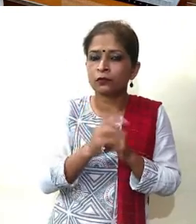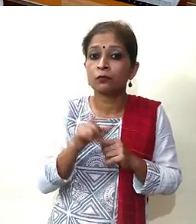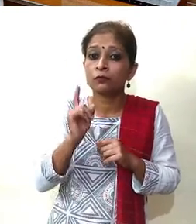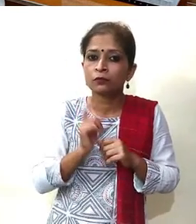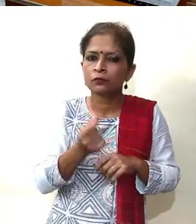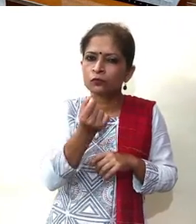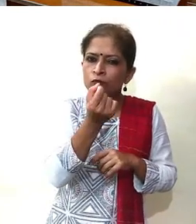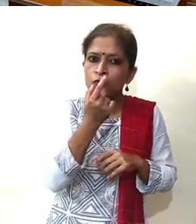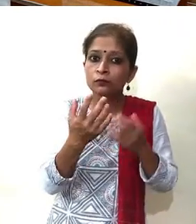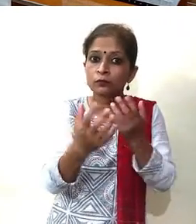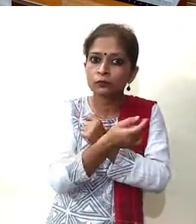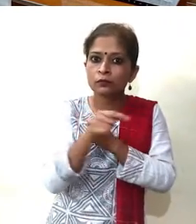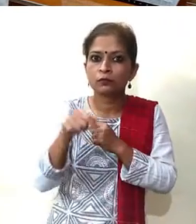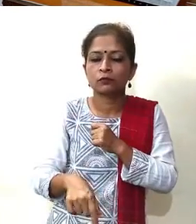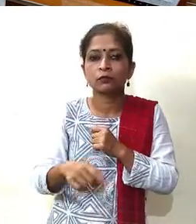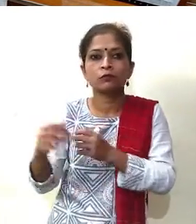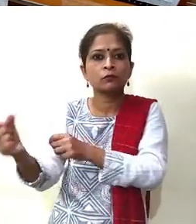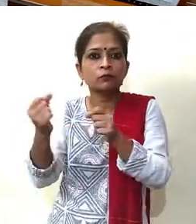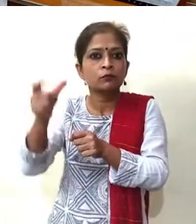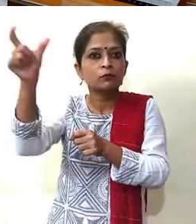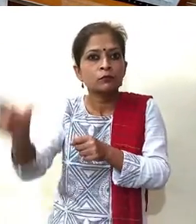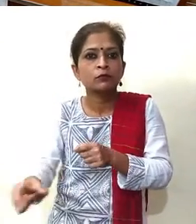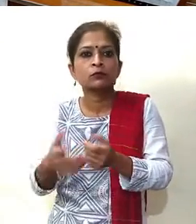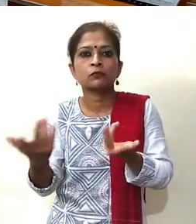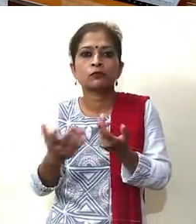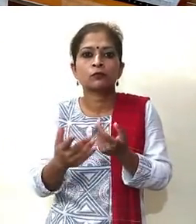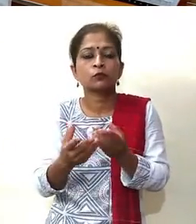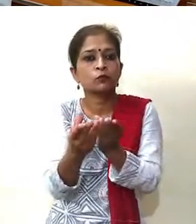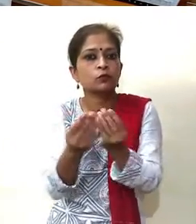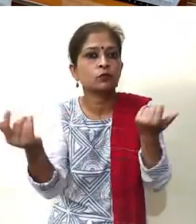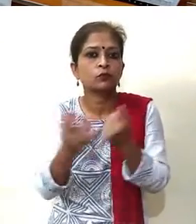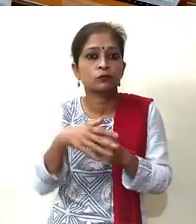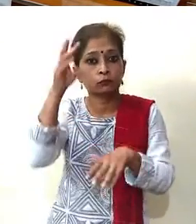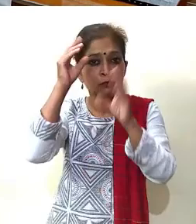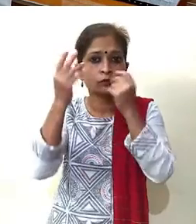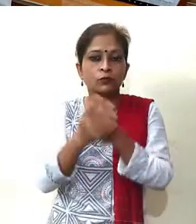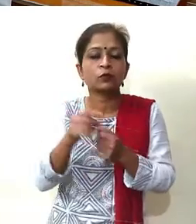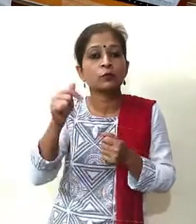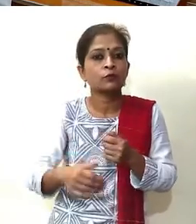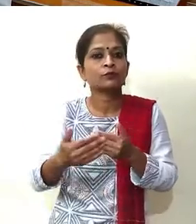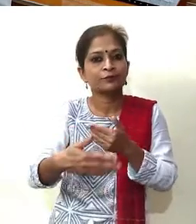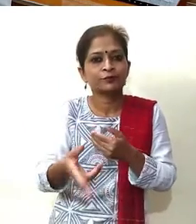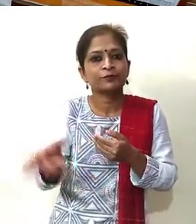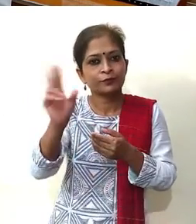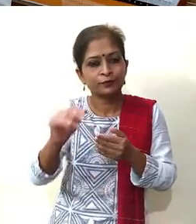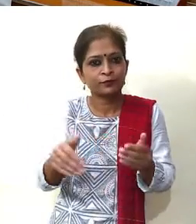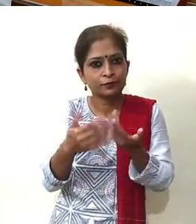था उसे भी दूर कर दिया एक सफाई कर्मी ने। फिर मिलेंगे और कहानियां लेकर,